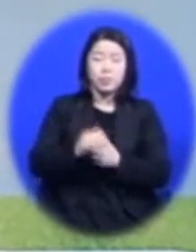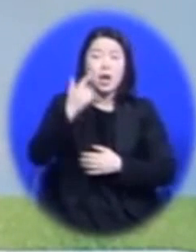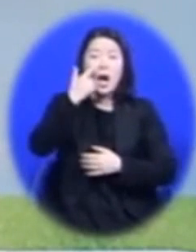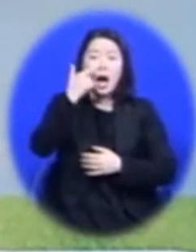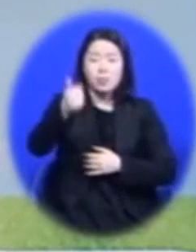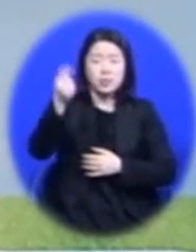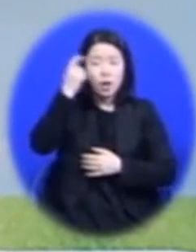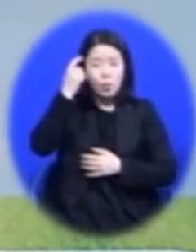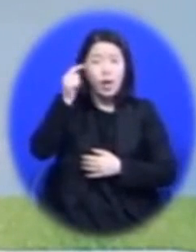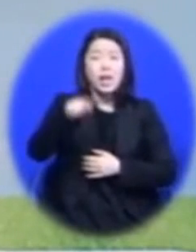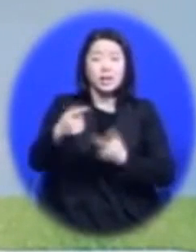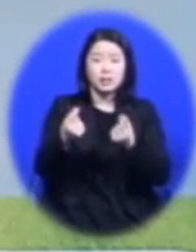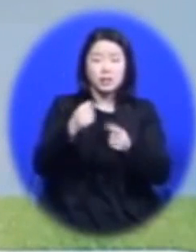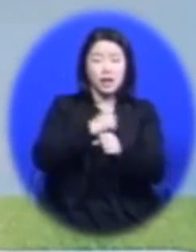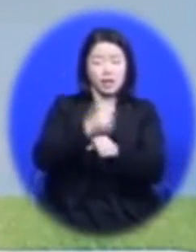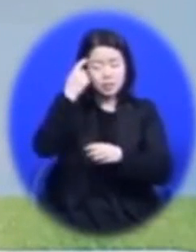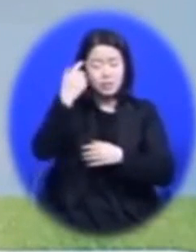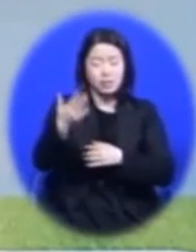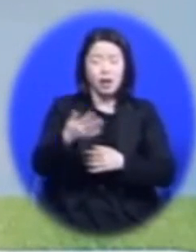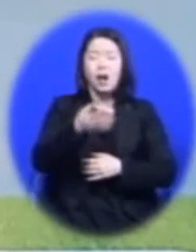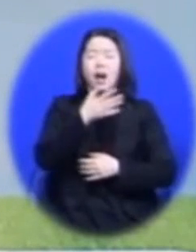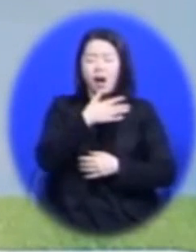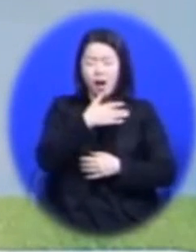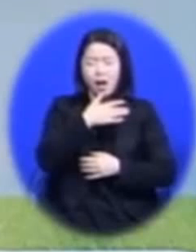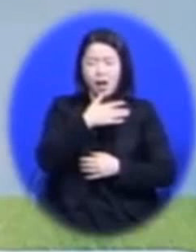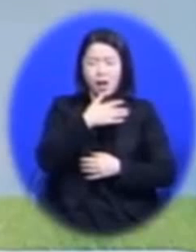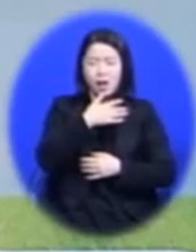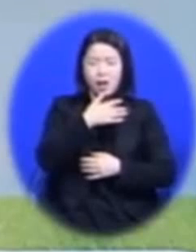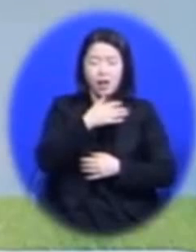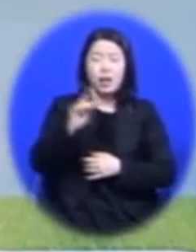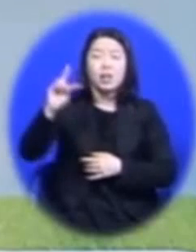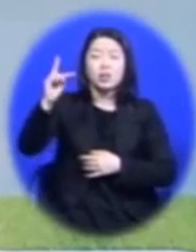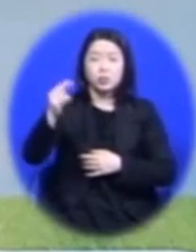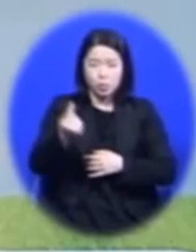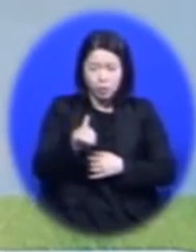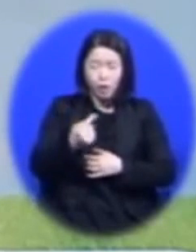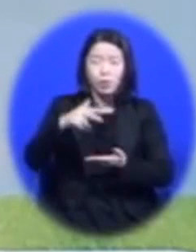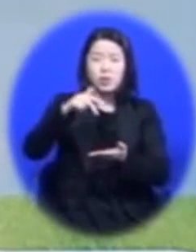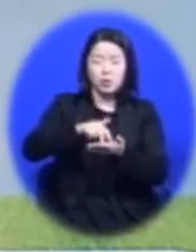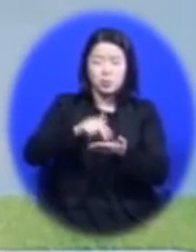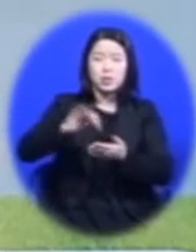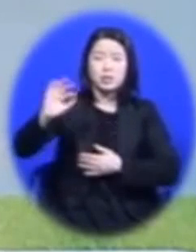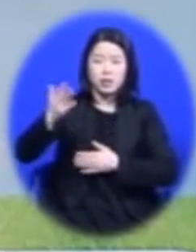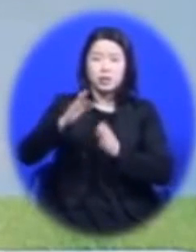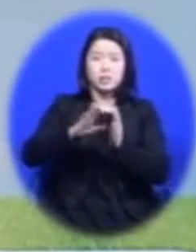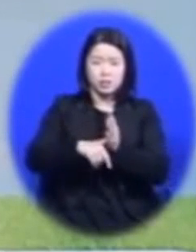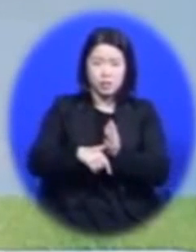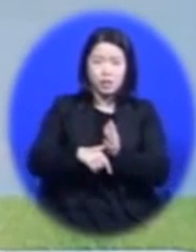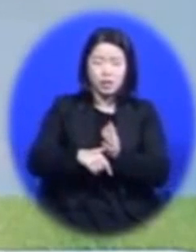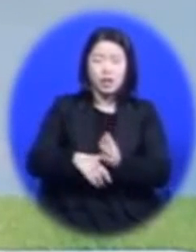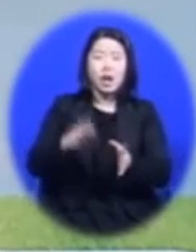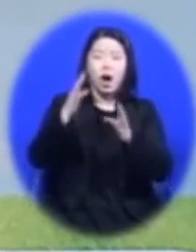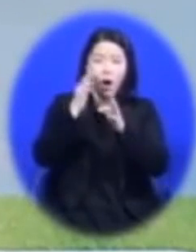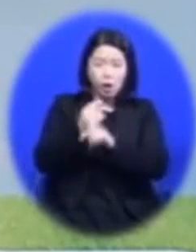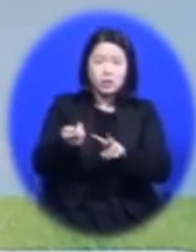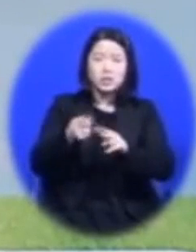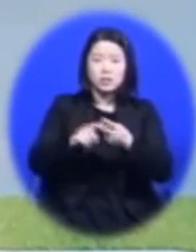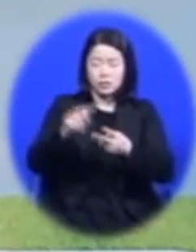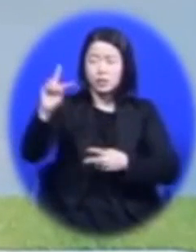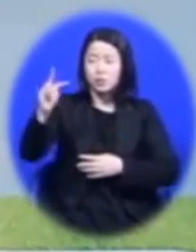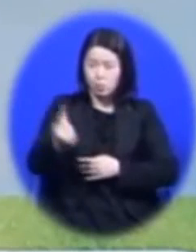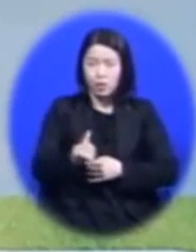아버지가 왜 그렇게 하셨을까? 아, 돌아올 형편이 됐을 때 언제든지